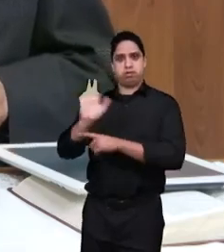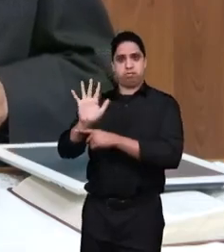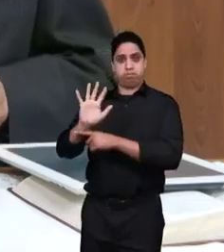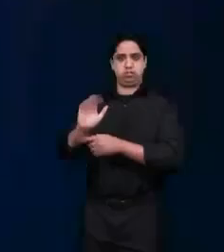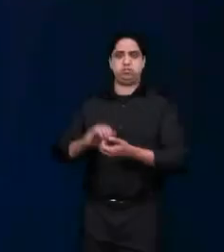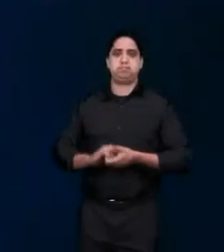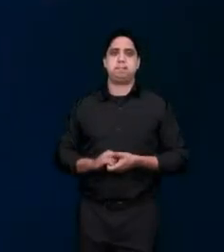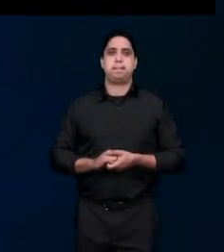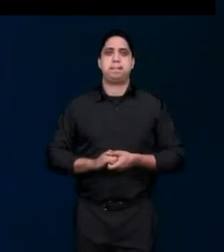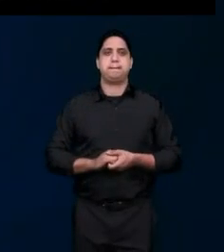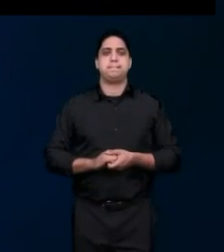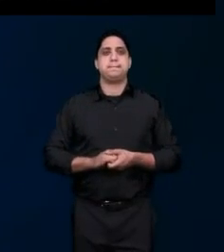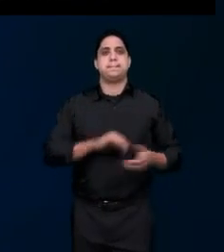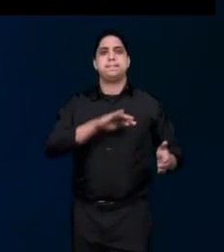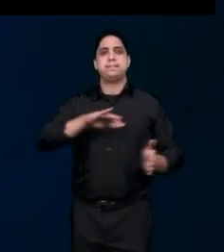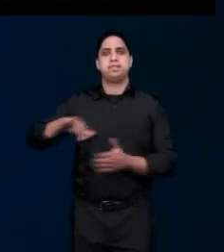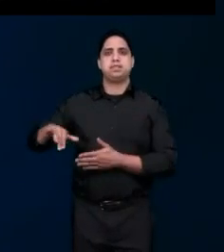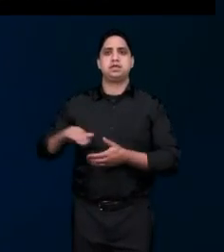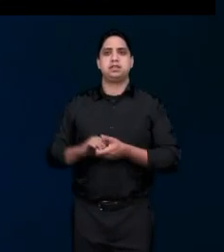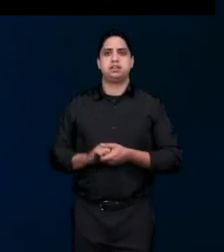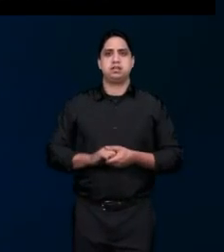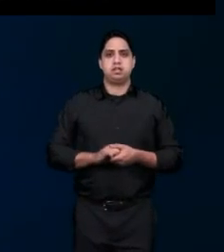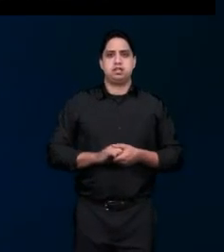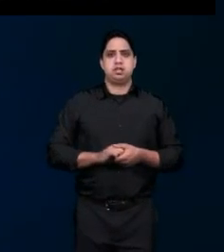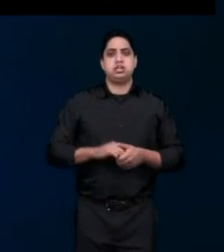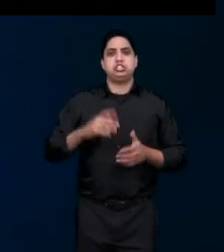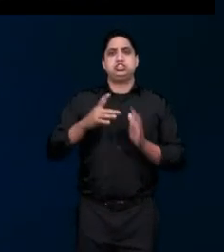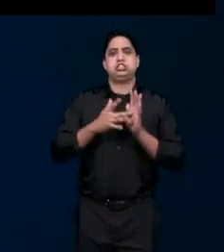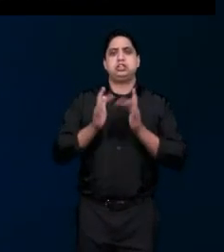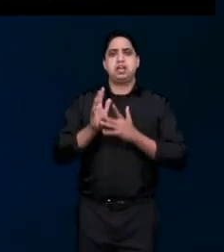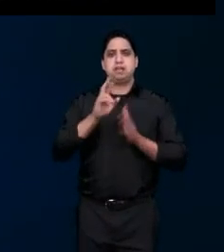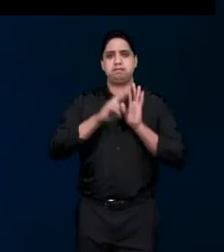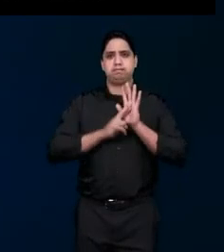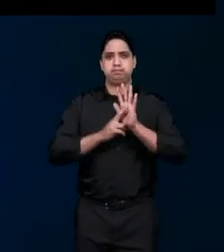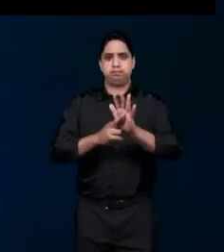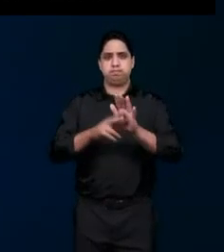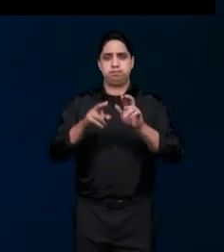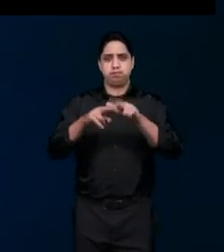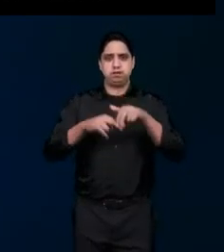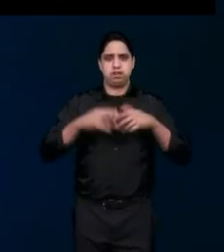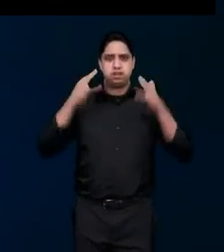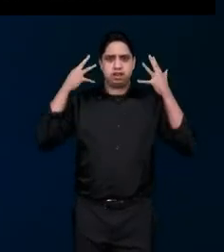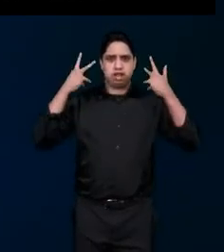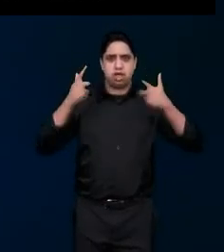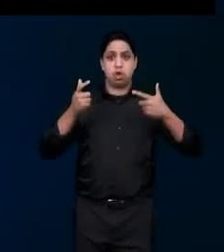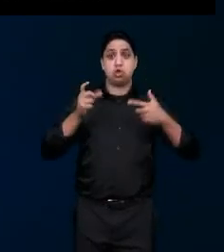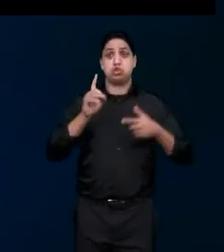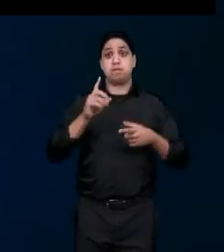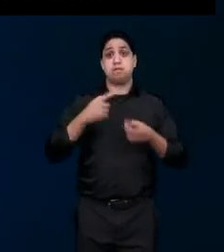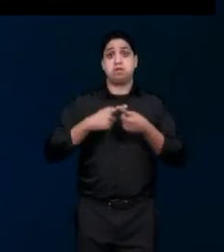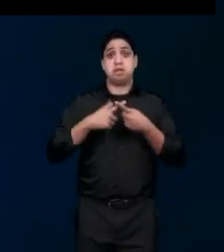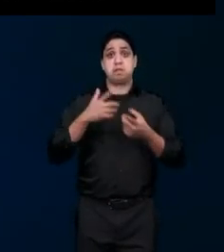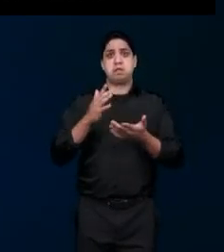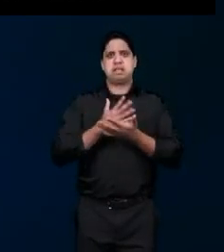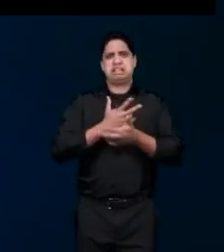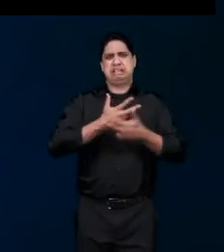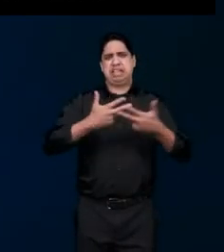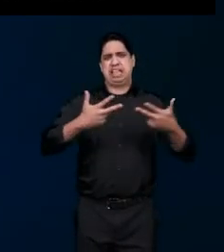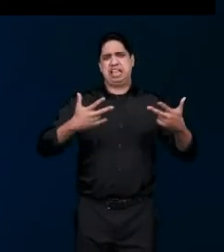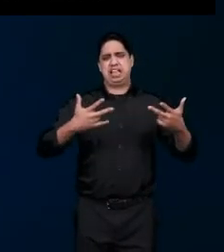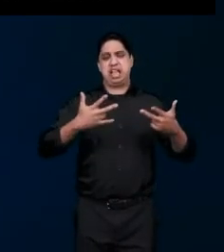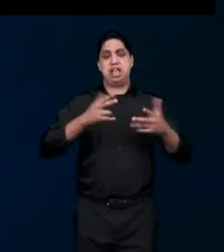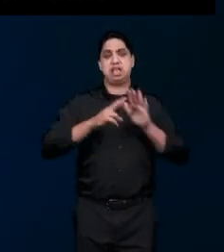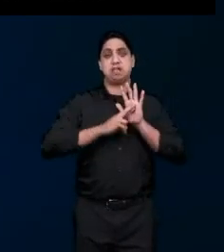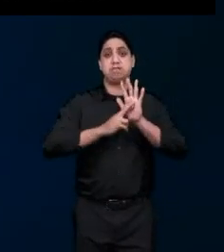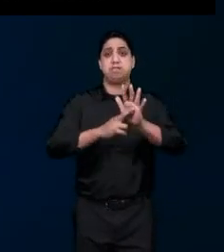answer. Gesù è rappresentato per la figura del leone, non solo perché lui è molte volte riferito come